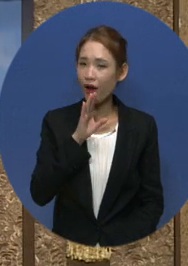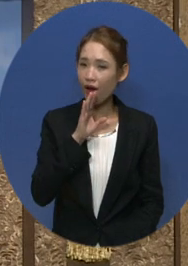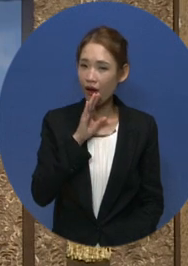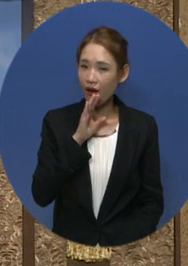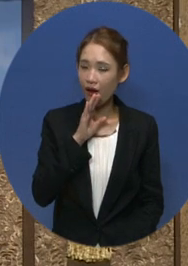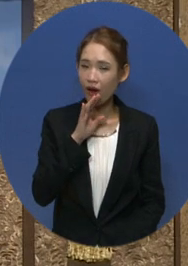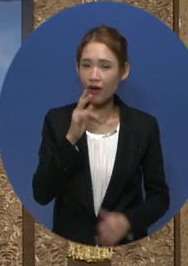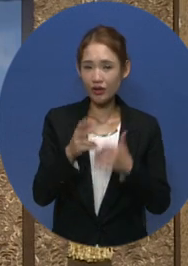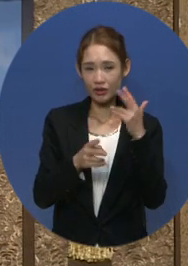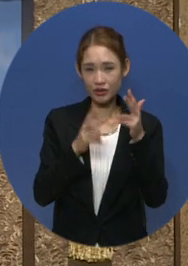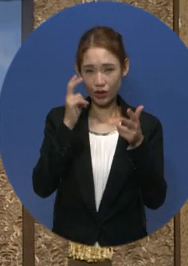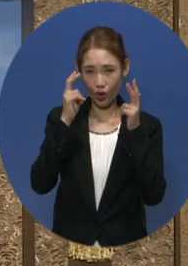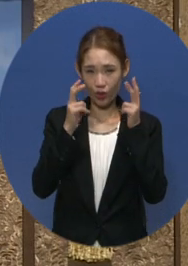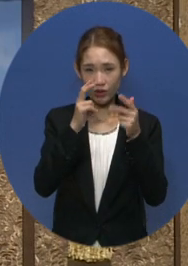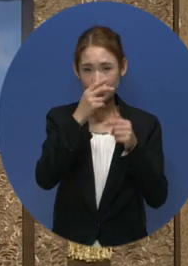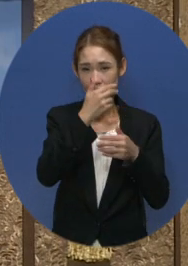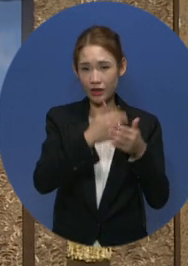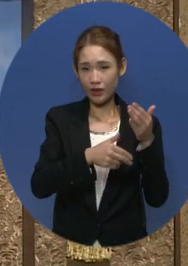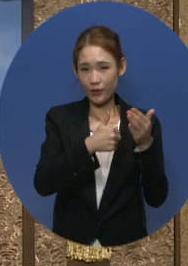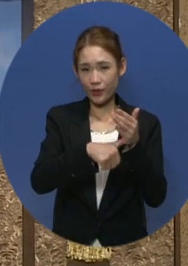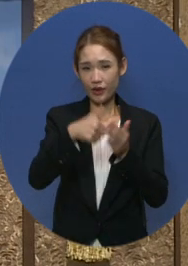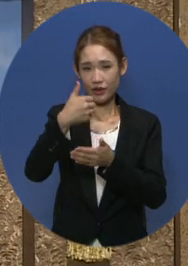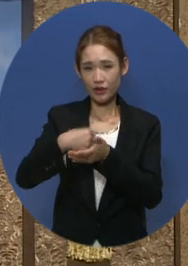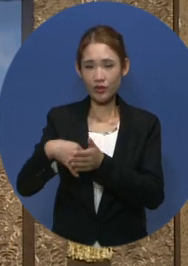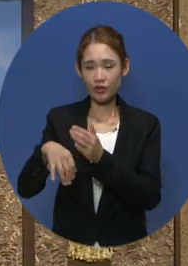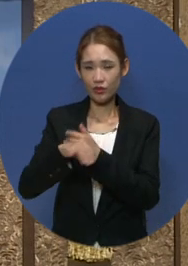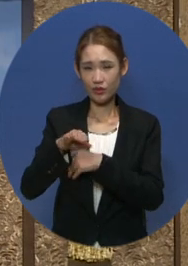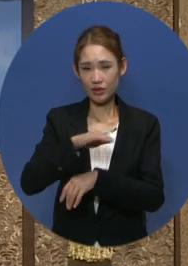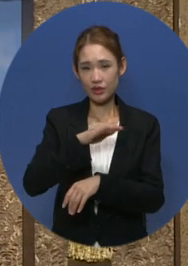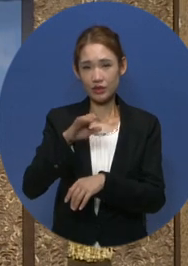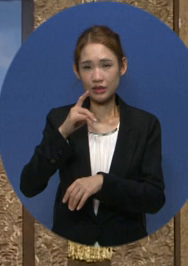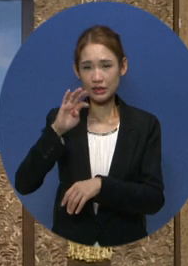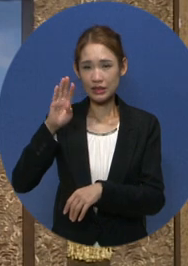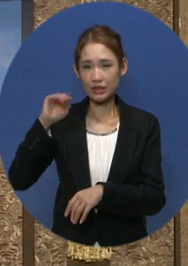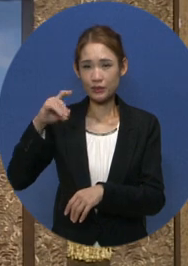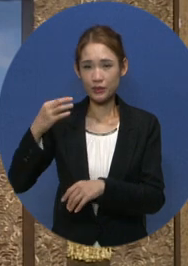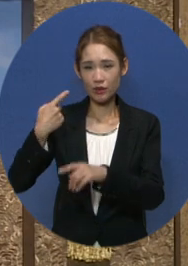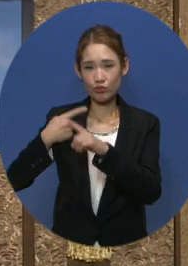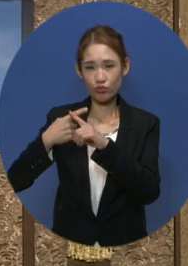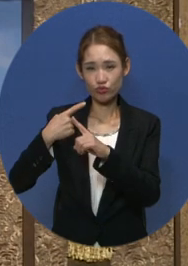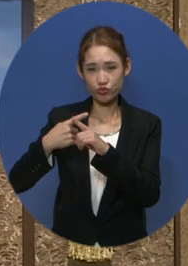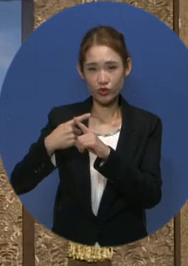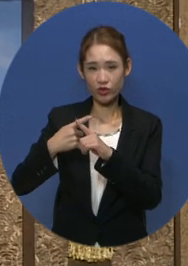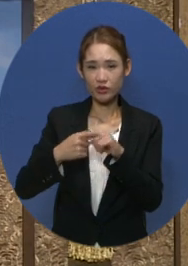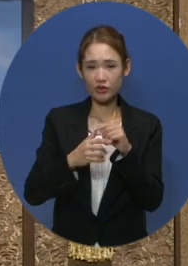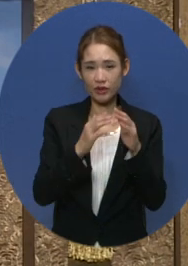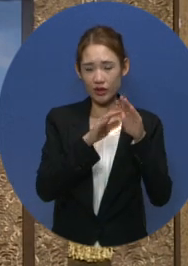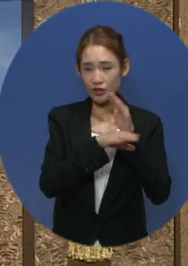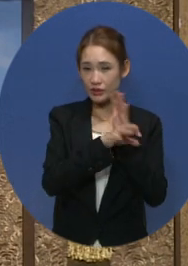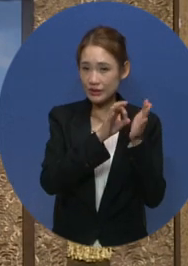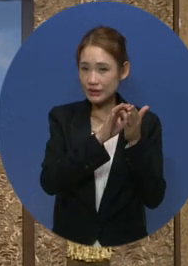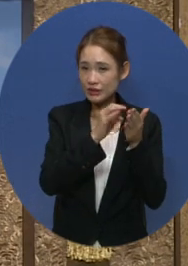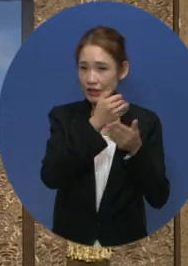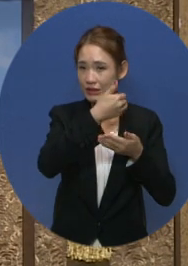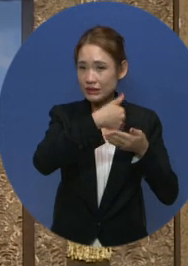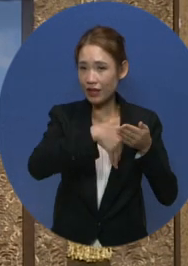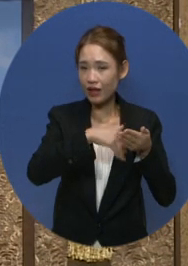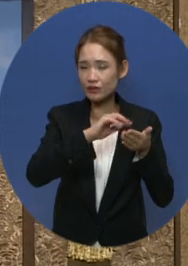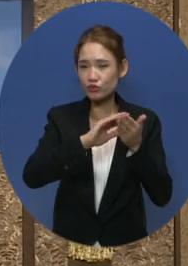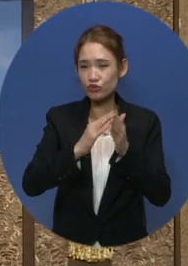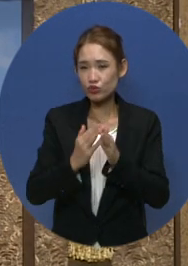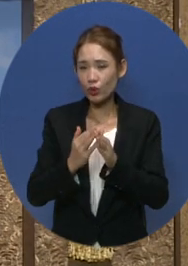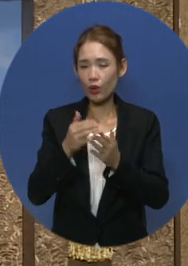좀 상품 팔다가 남는 거 있으면 저희들에게 주시면 기빙 플러스 가정에서 팔 이제